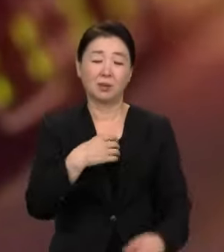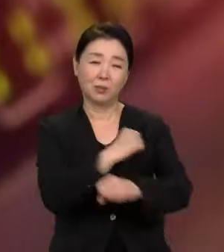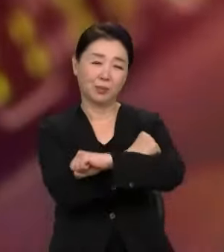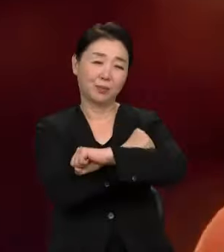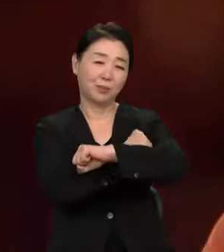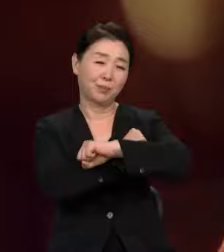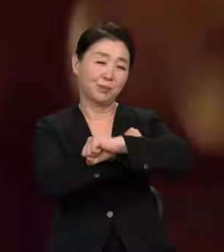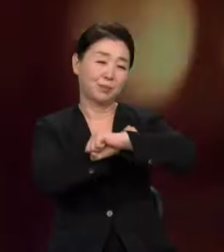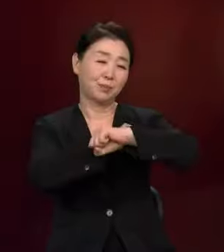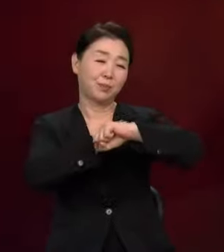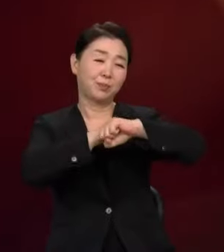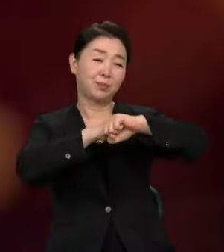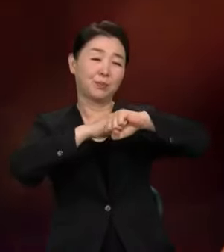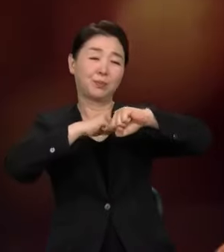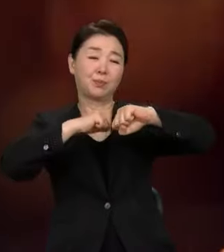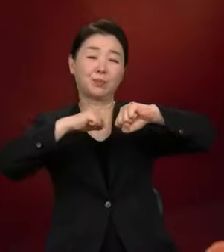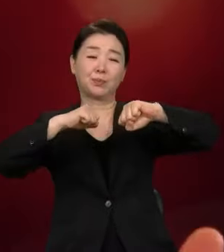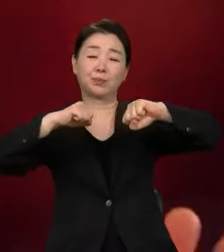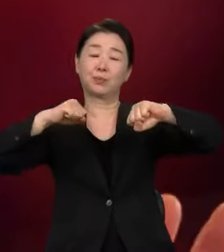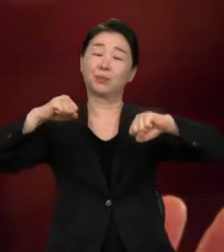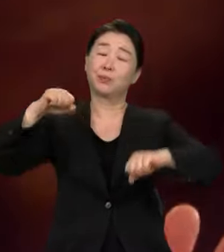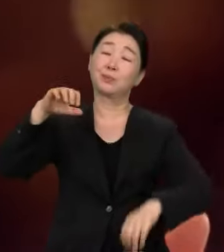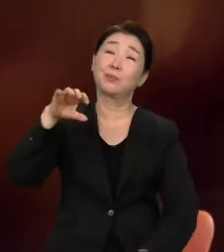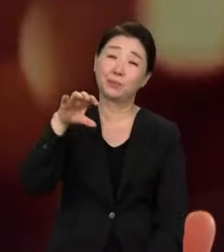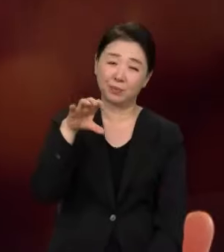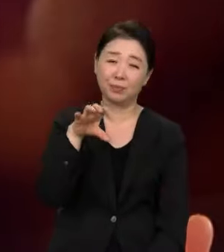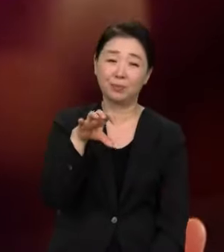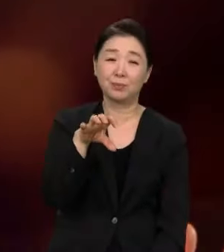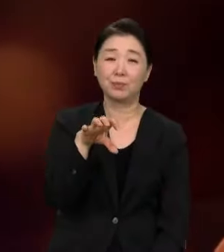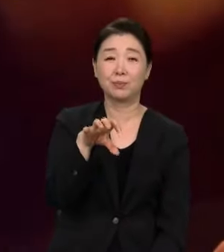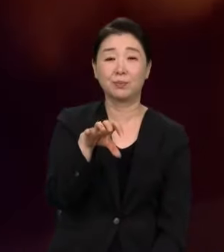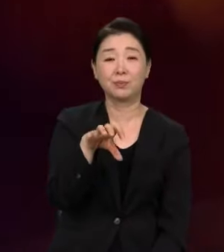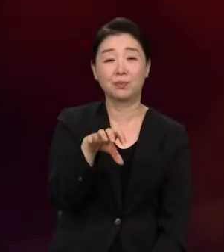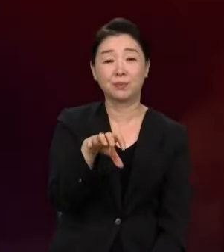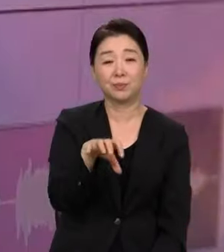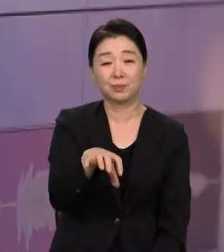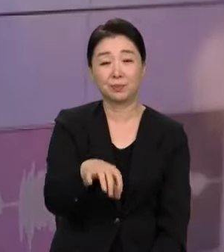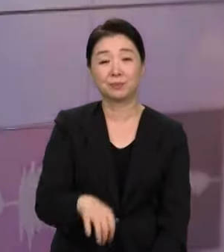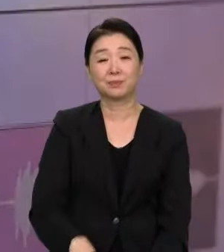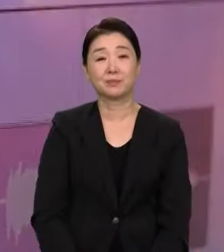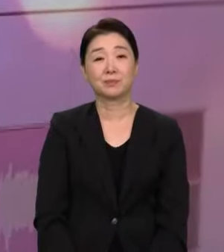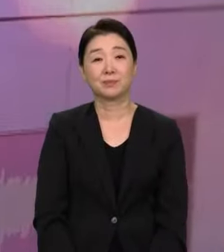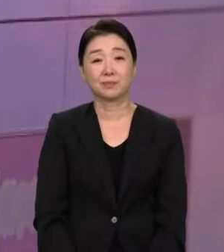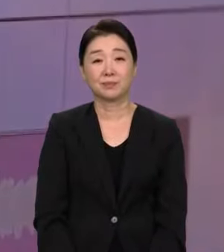저 거친 광야에